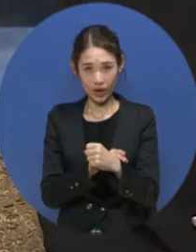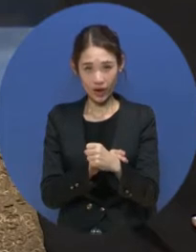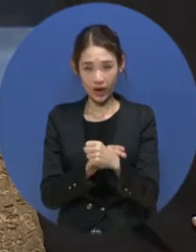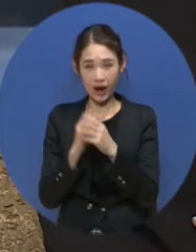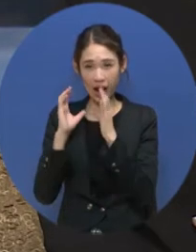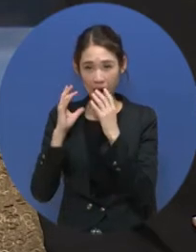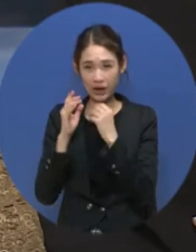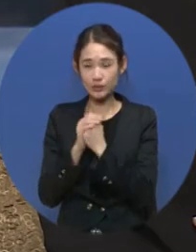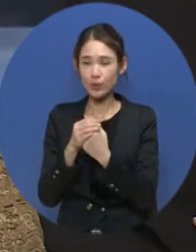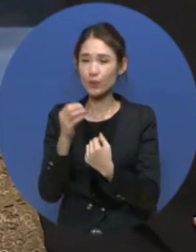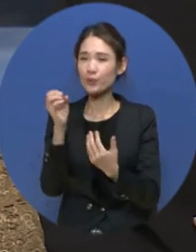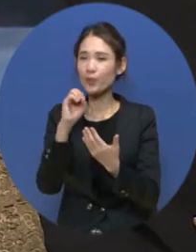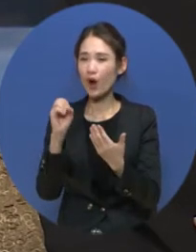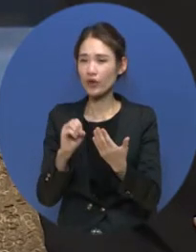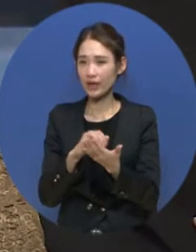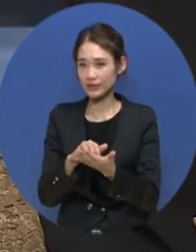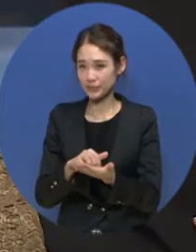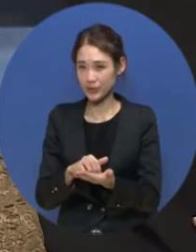아동 비율이